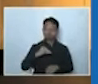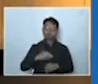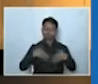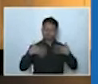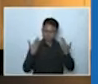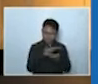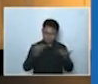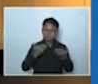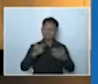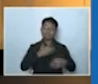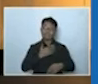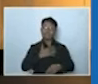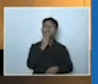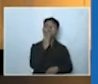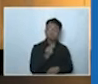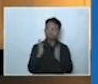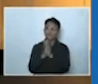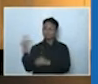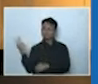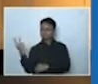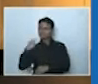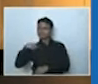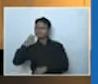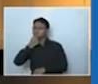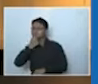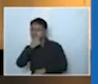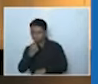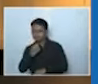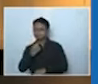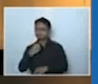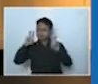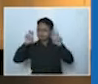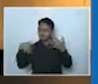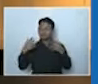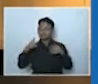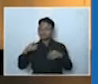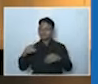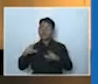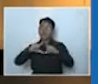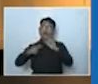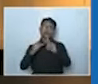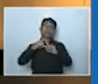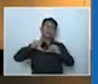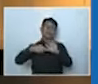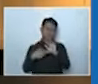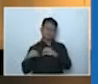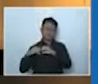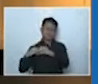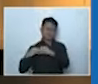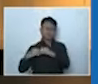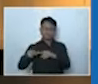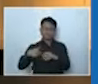Letakkan Pondasi yang kuat pada periode kami menjabat sebelumnya yang kemudian dia kemudian